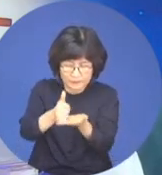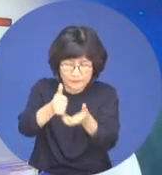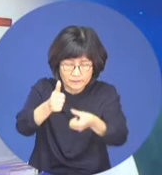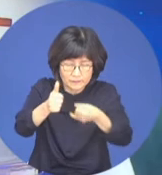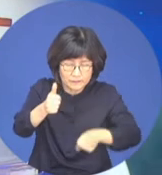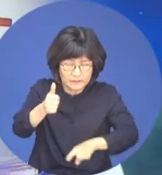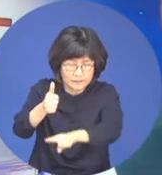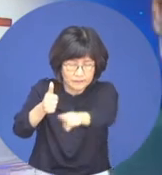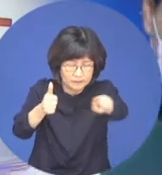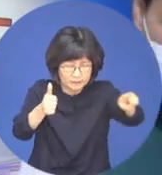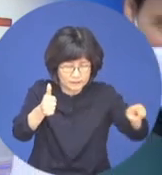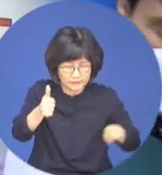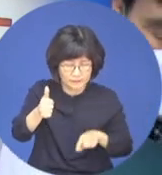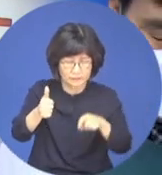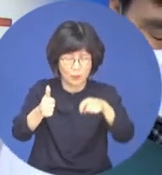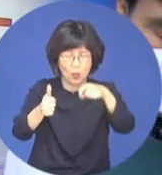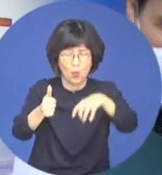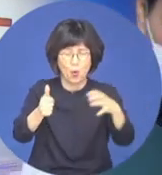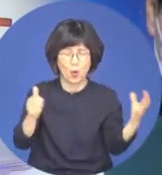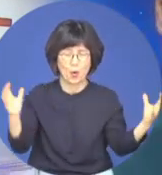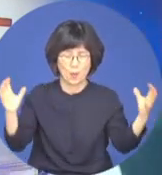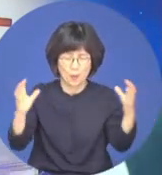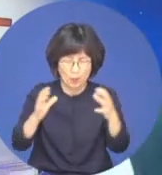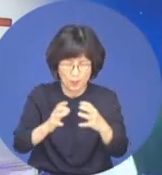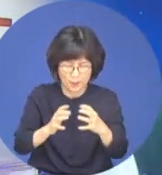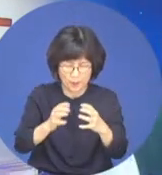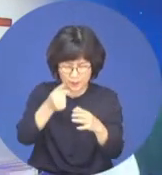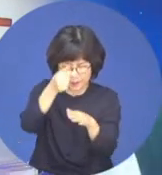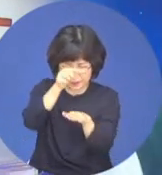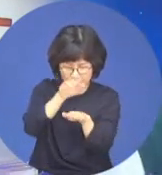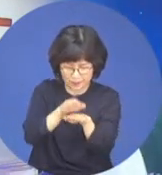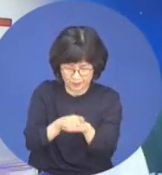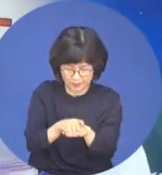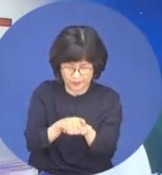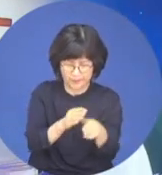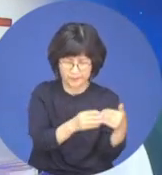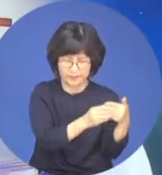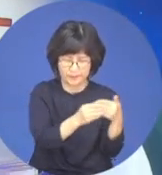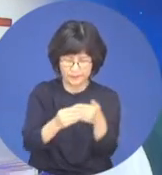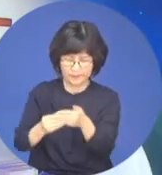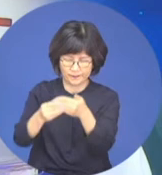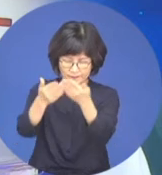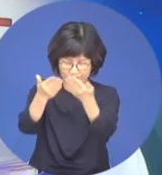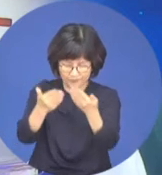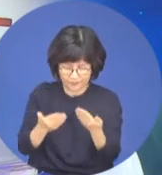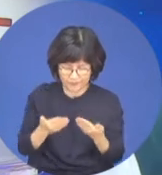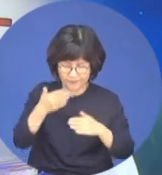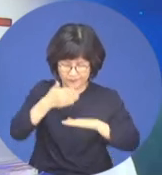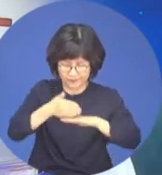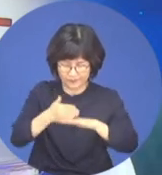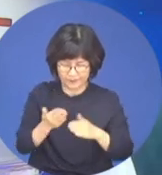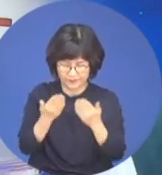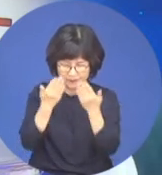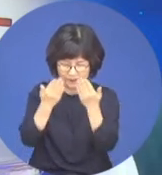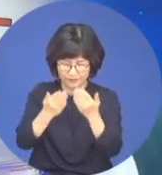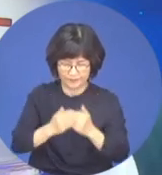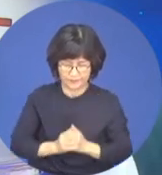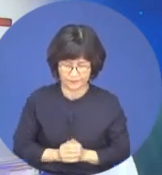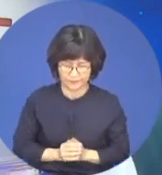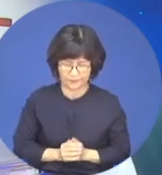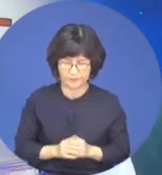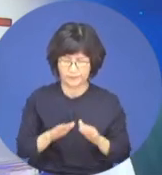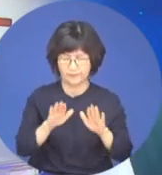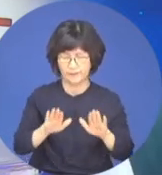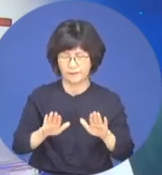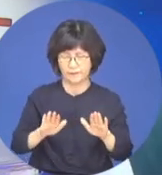모여 예배 드릴 수 있도록 인도하여 주시니 감사합니다. 이 시간